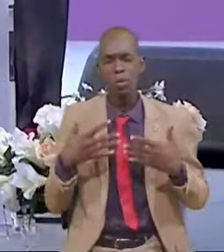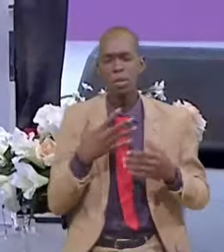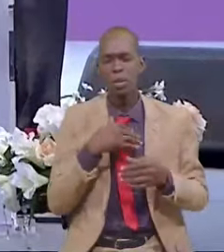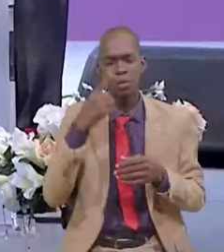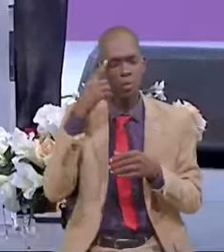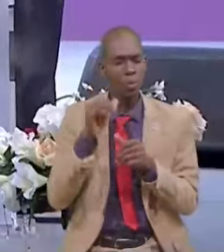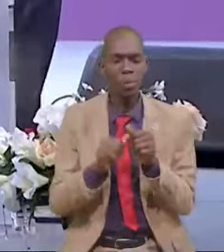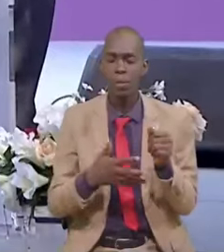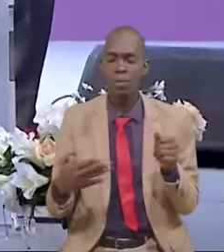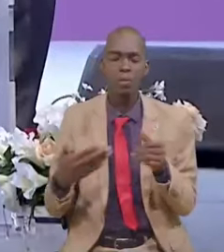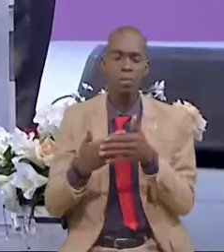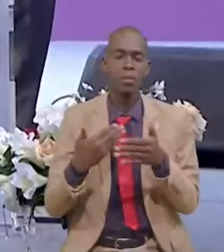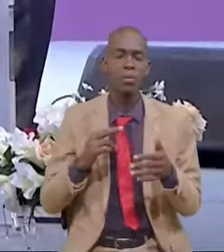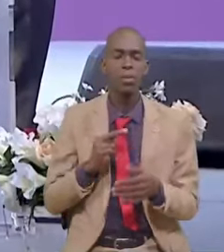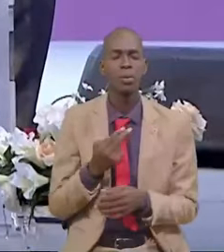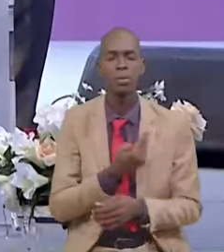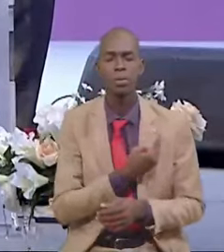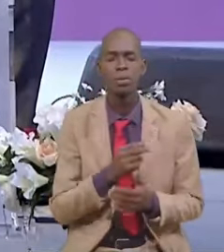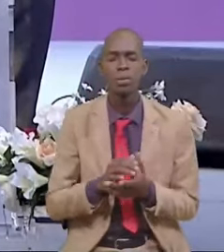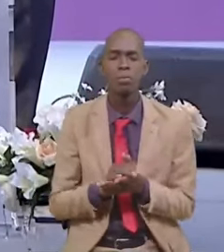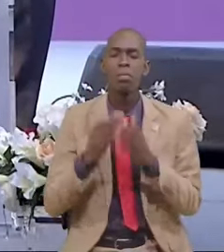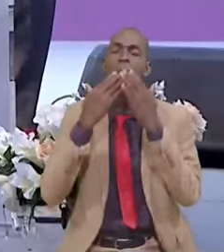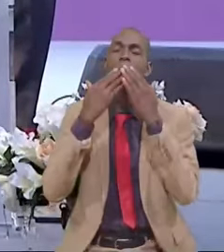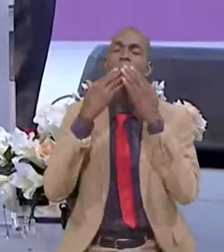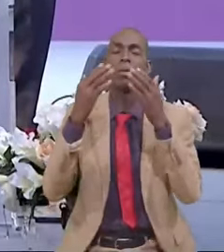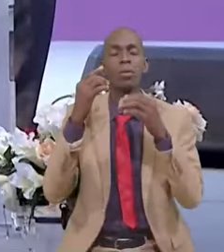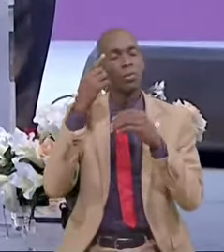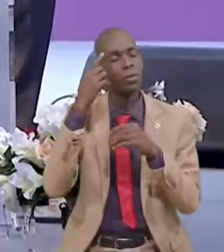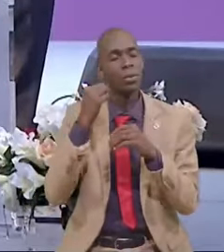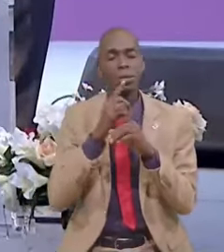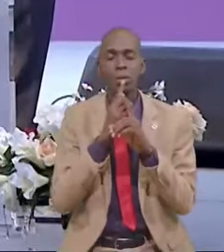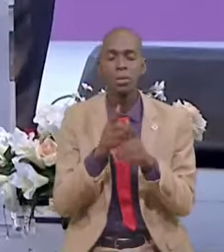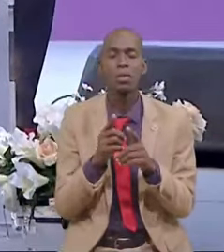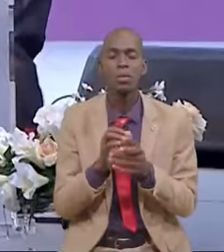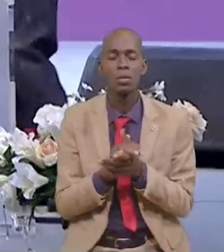avons. Merci Seigneur pour l'exaucement.